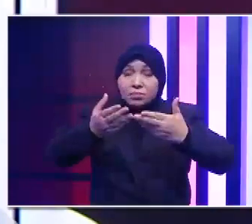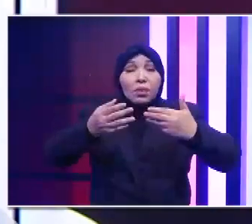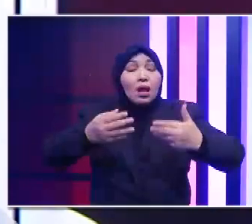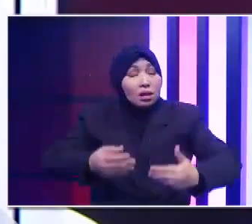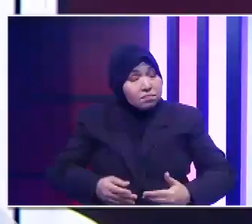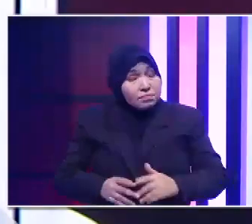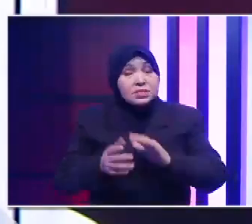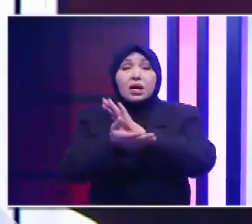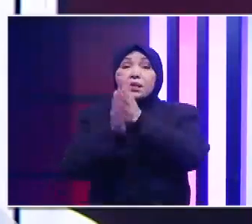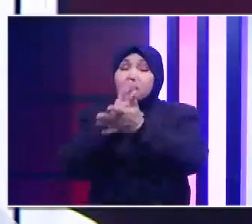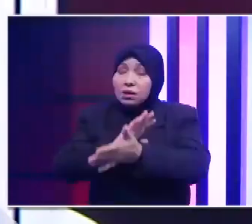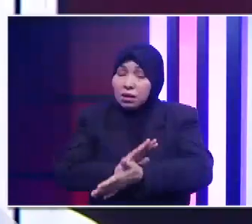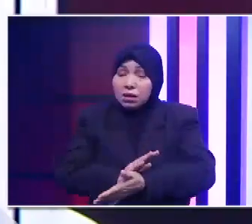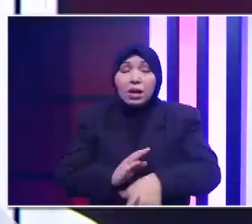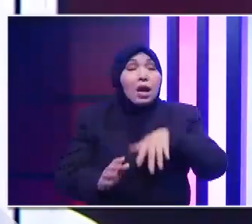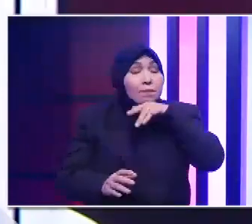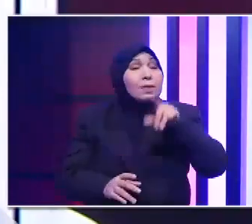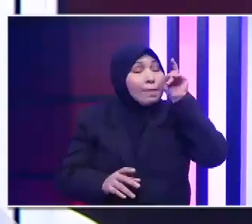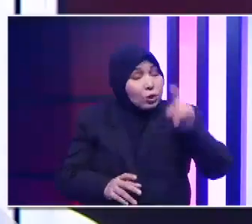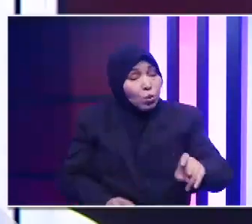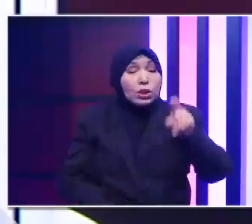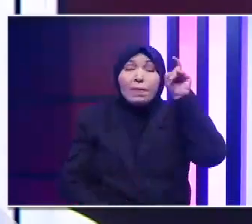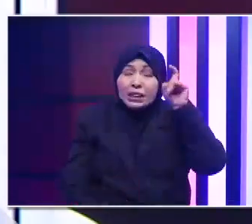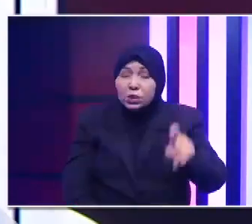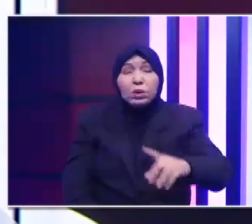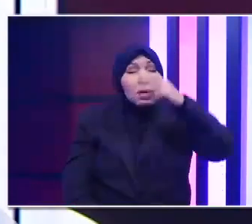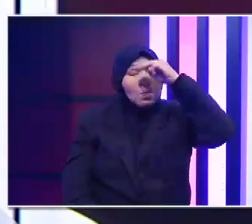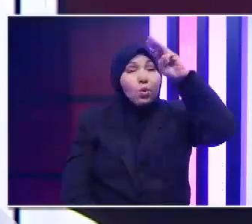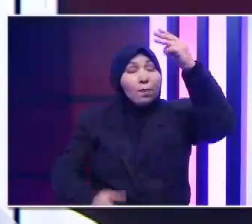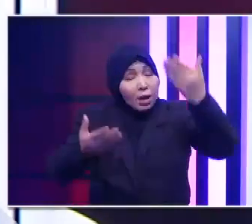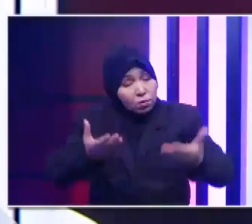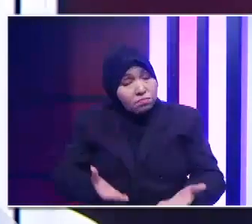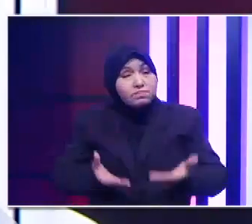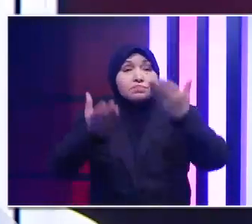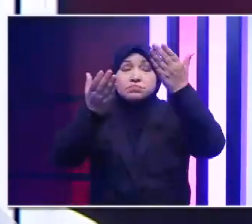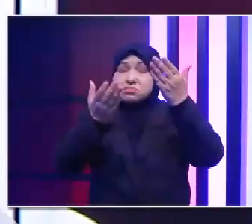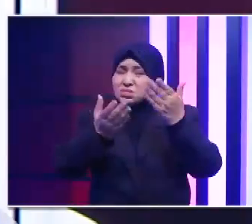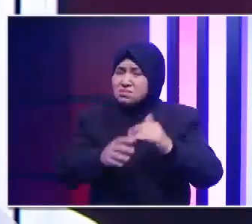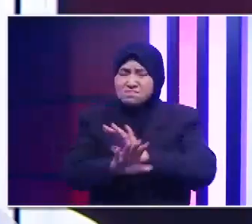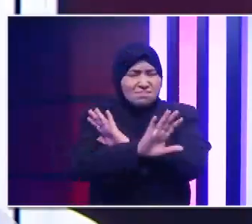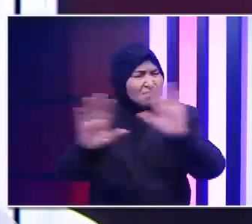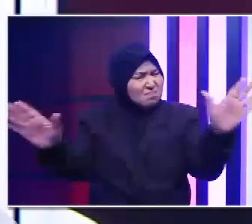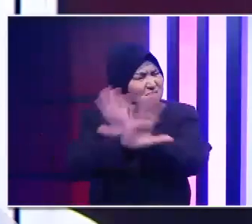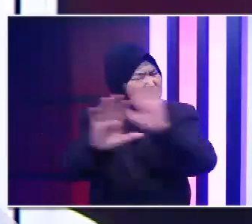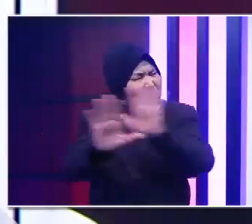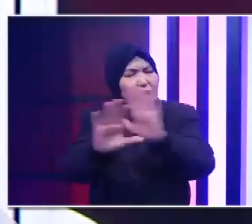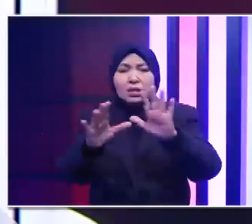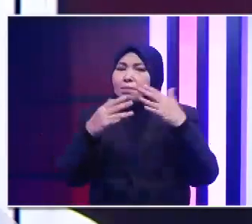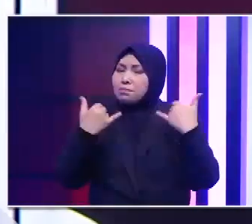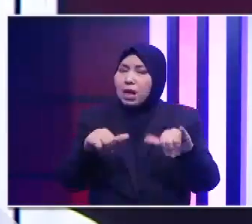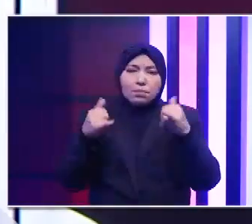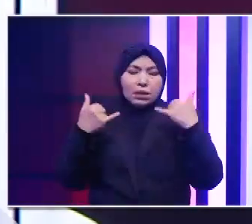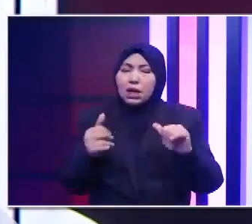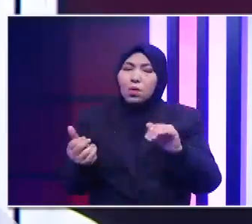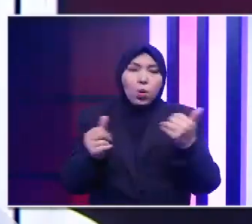wa ta'ala make nabi patut dimuliakan patut dijunjung dan sesekali tidak dipermainkan oleh melihat